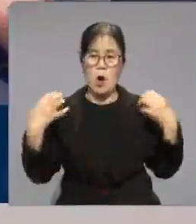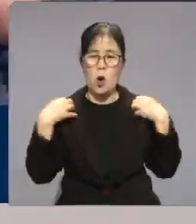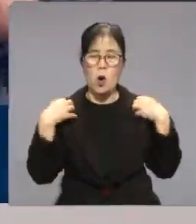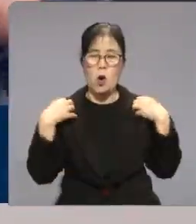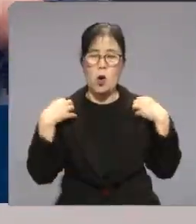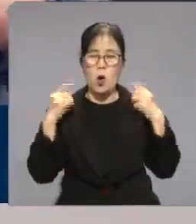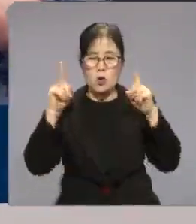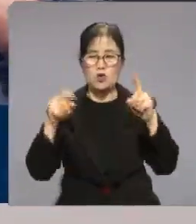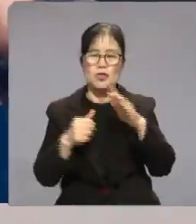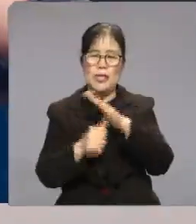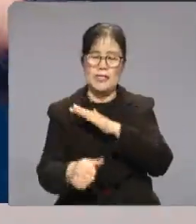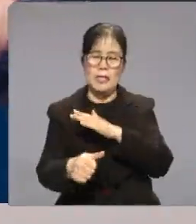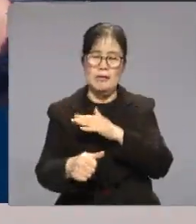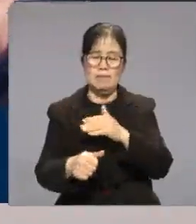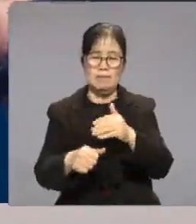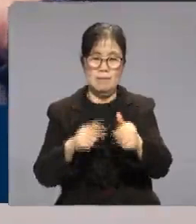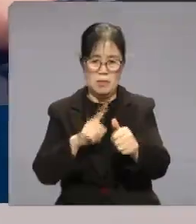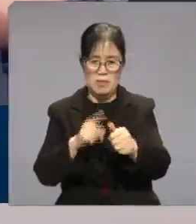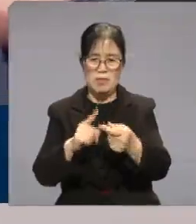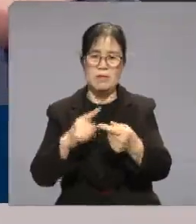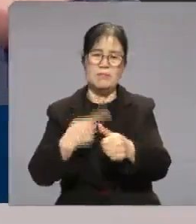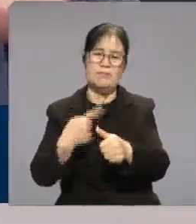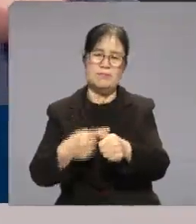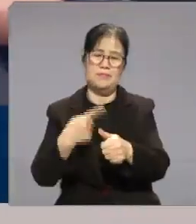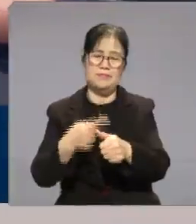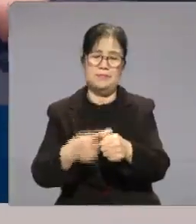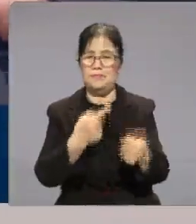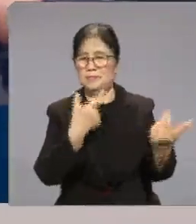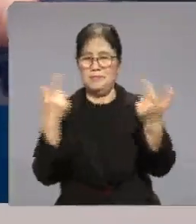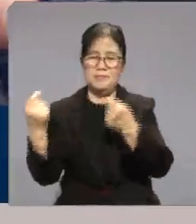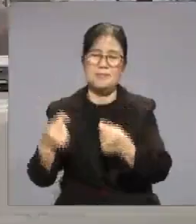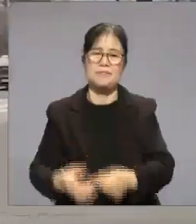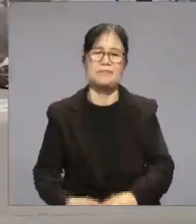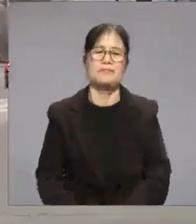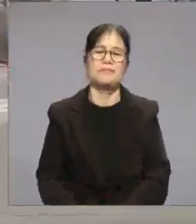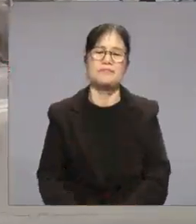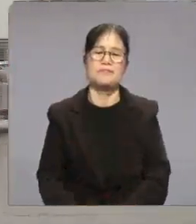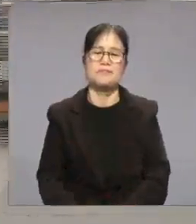대사를 두고는 한 목소리로 비판했습니다. 황다영 기자입니다.